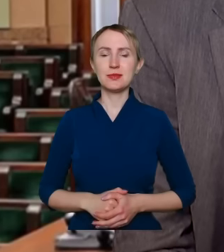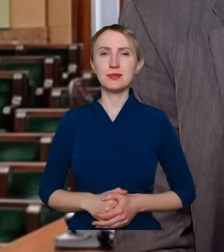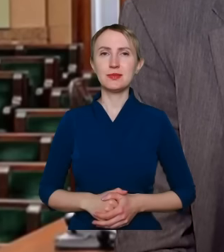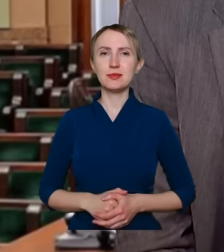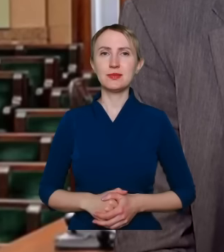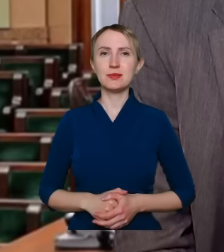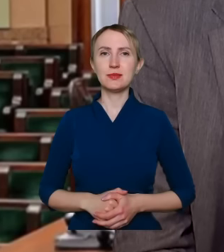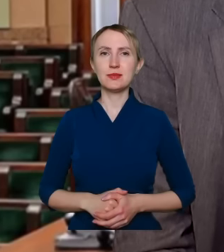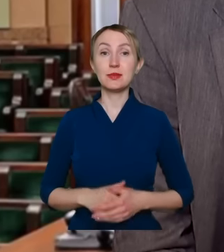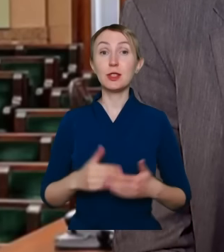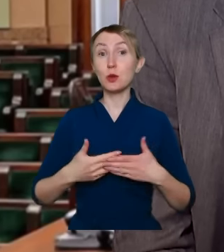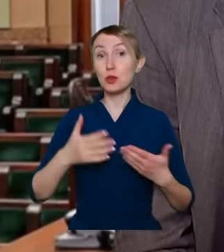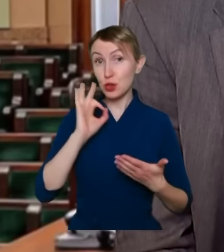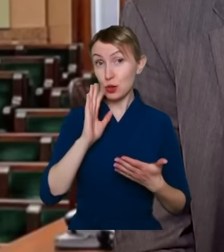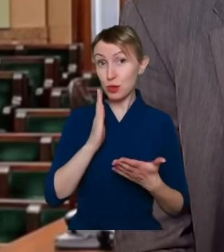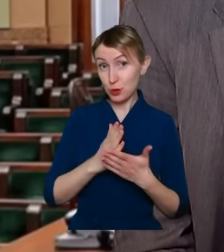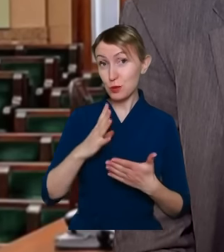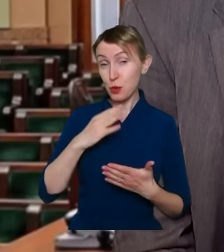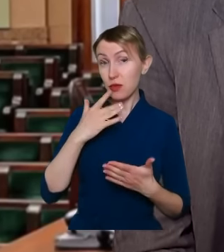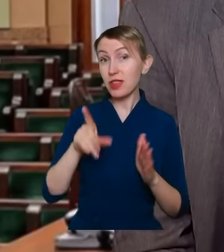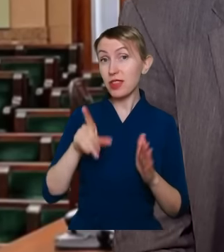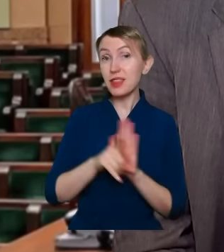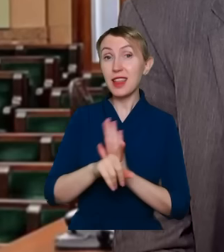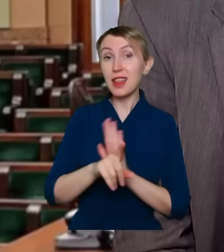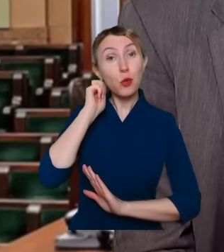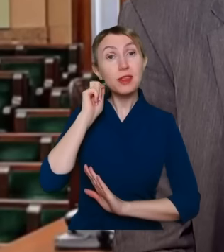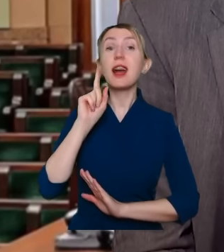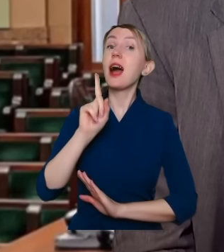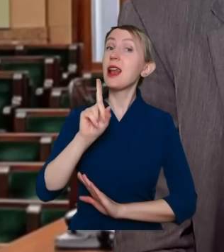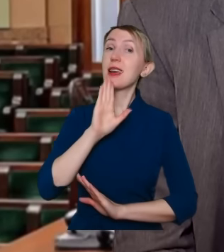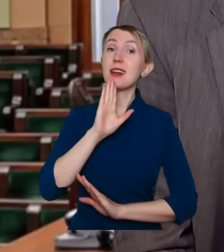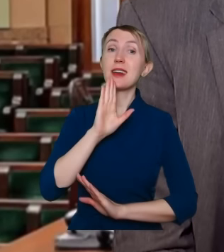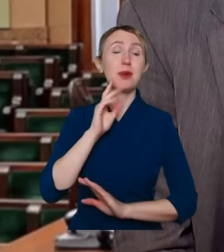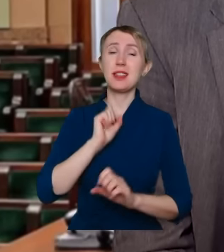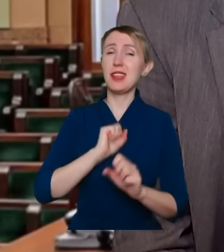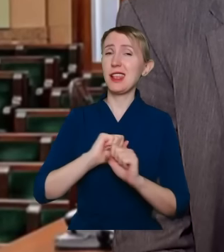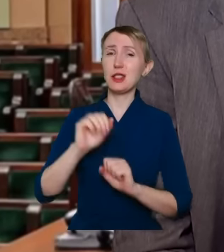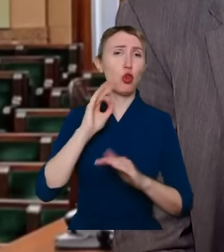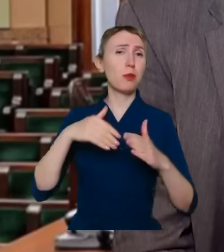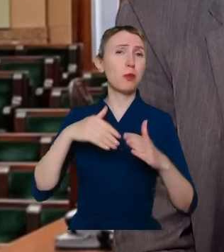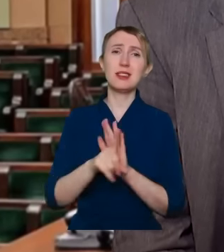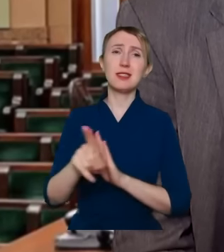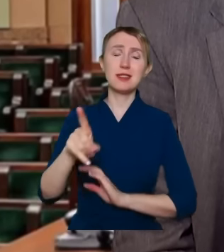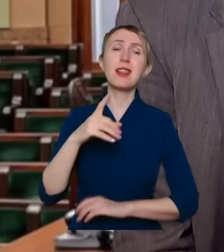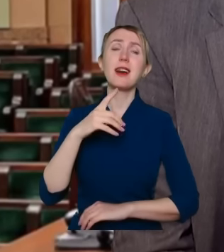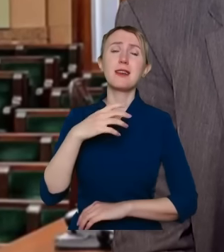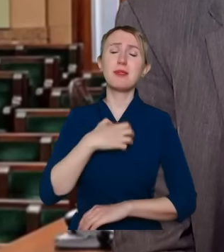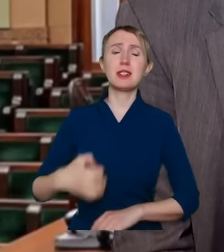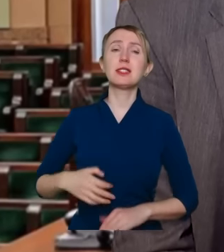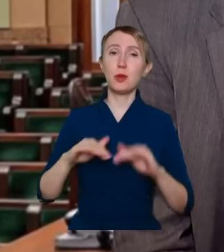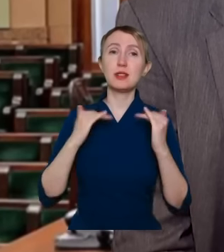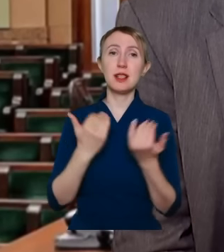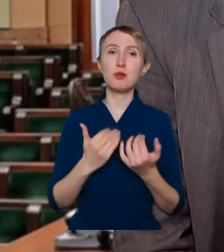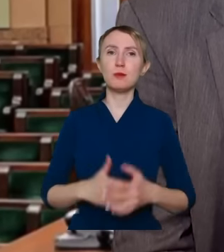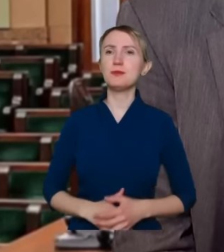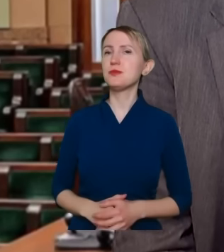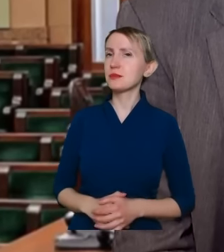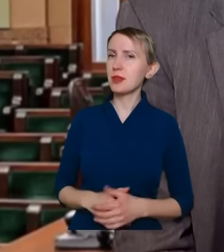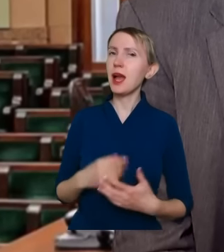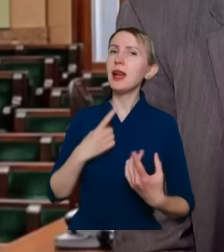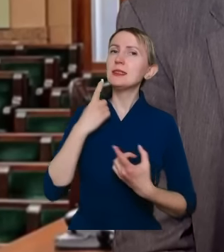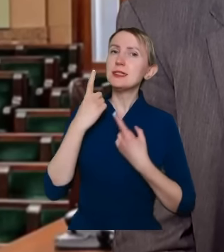Dzień dob Kobiet dla dobry dzień dla marszałka sejmu Myślę